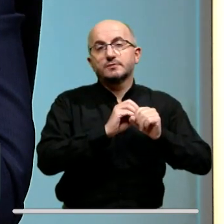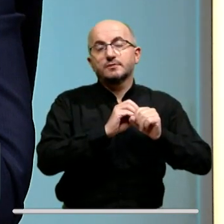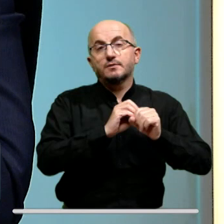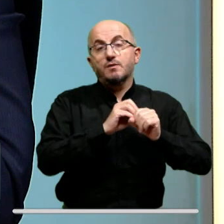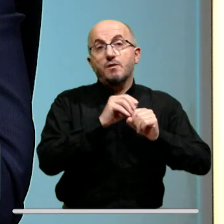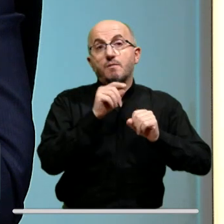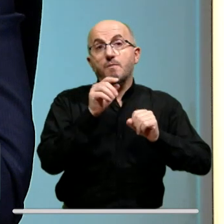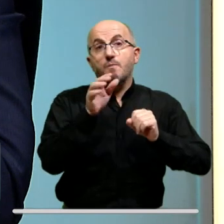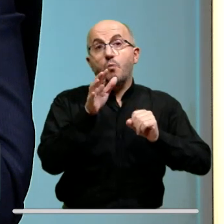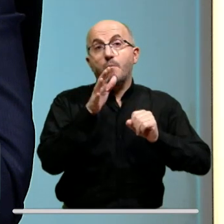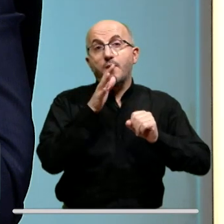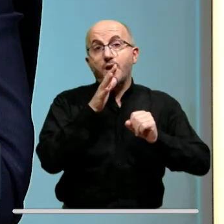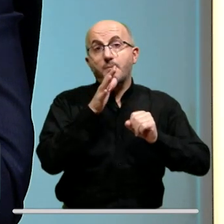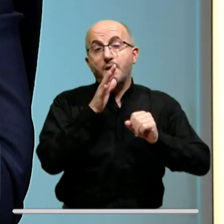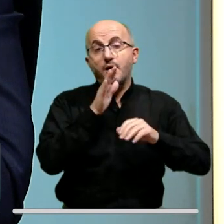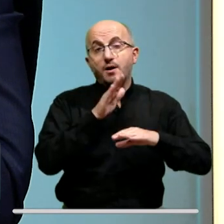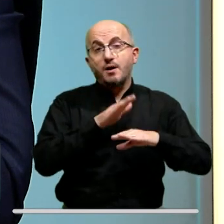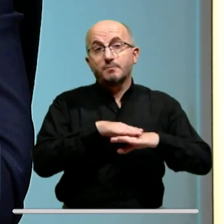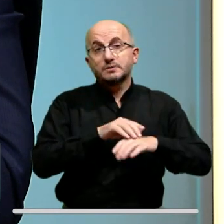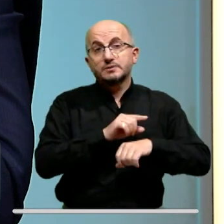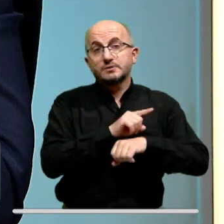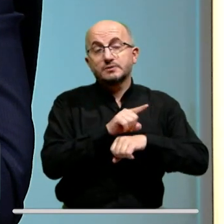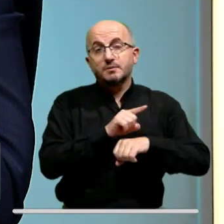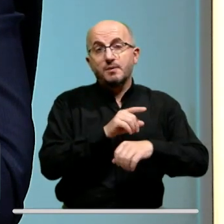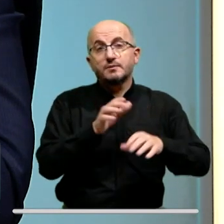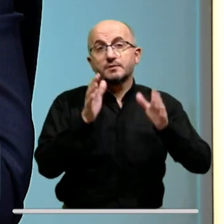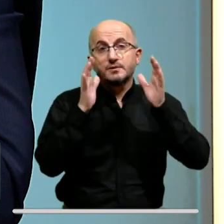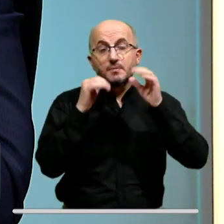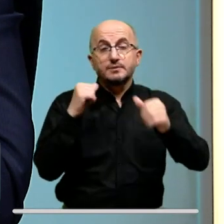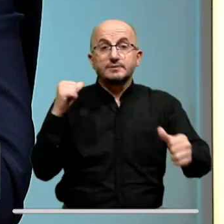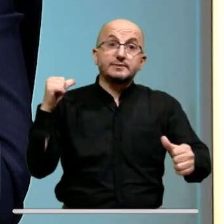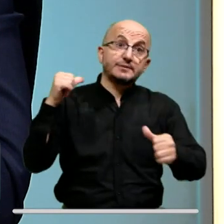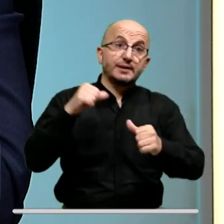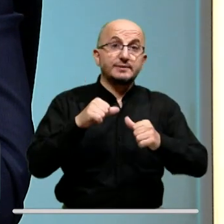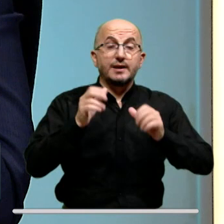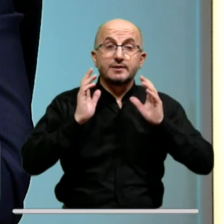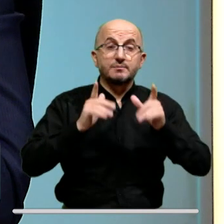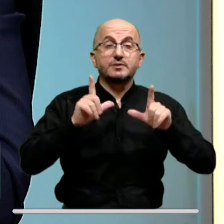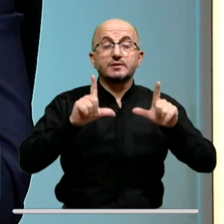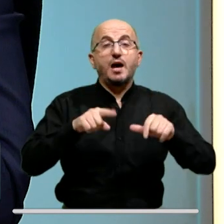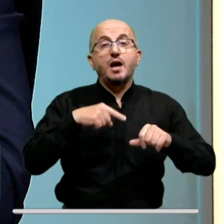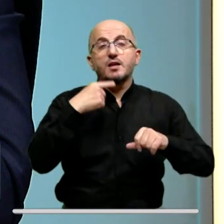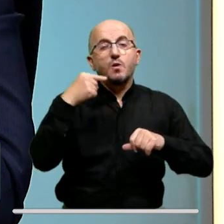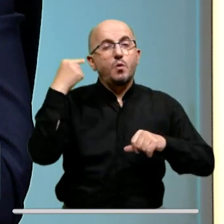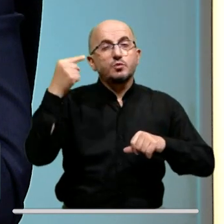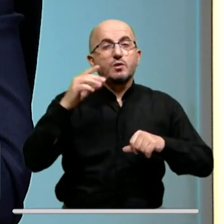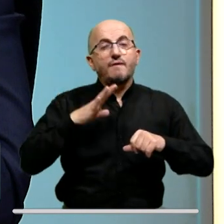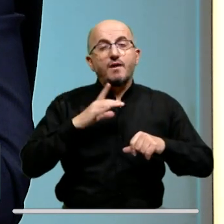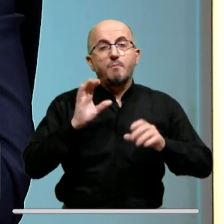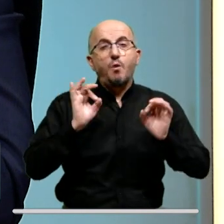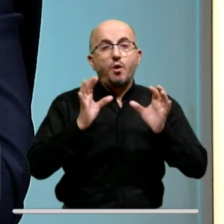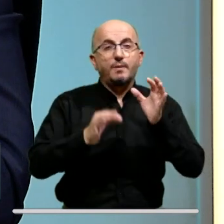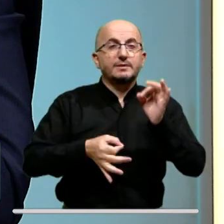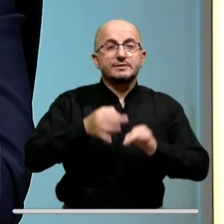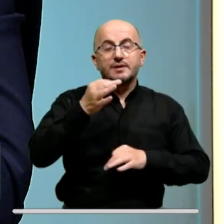bu kastı yaptığı zaman bu namazı yeniden kılmasını gerekir diyen görüşler de var. Onun için böyle bir insan bile